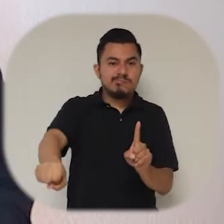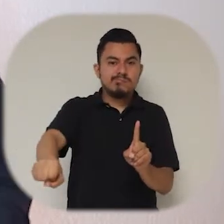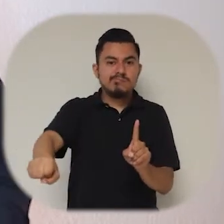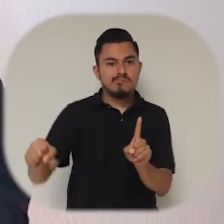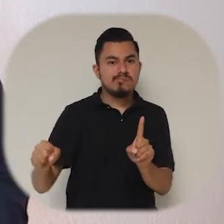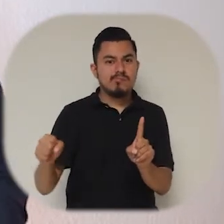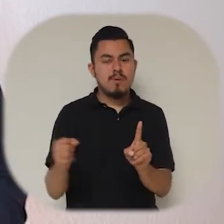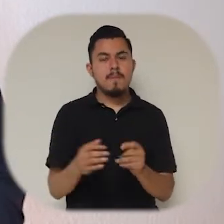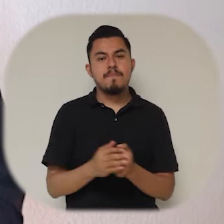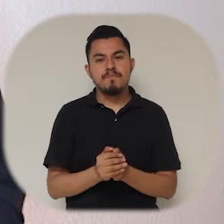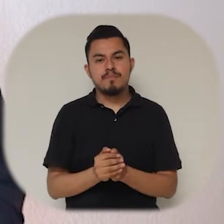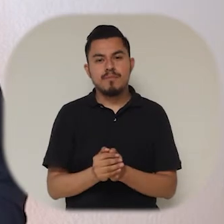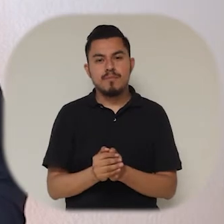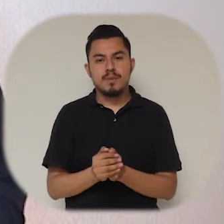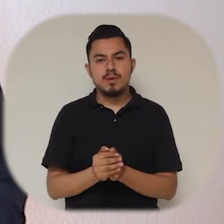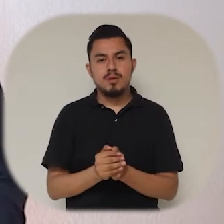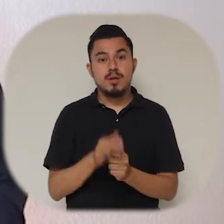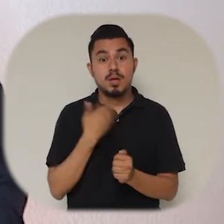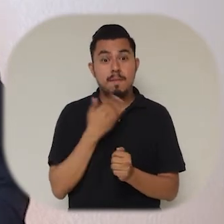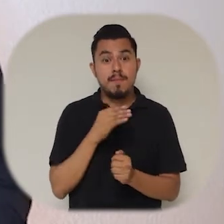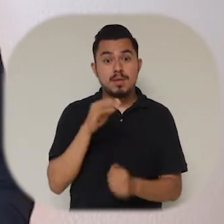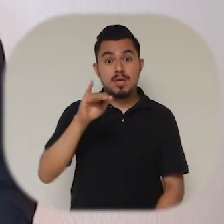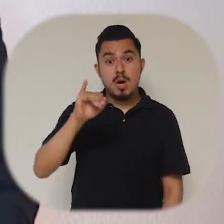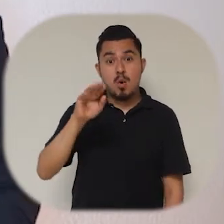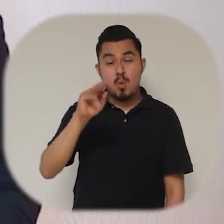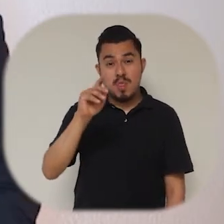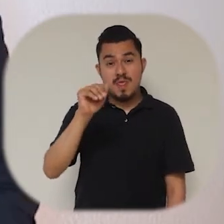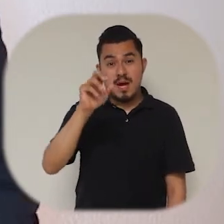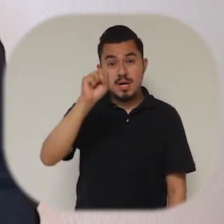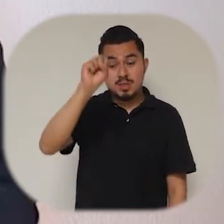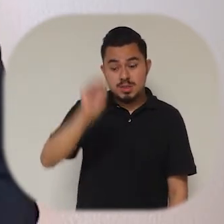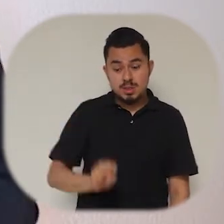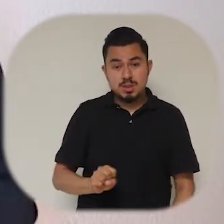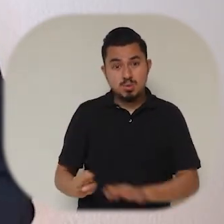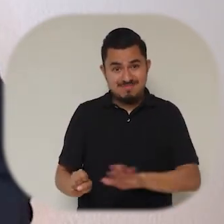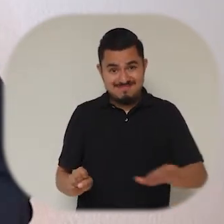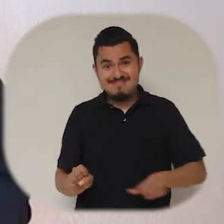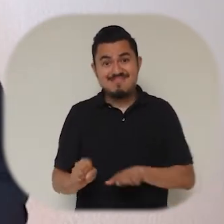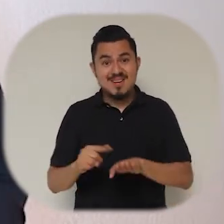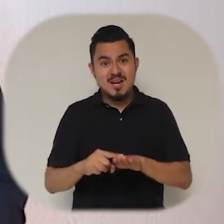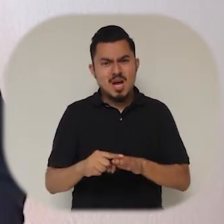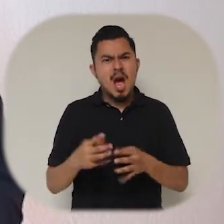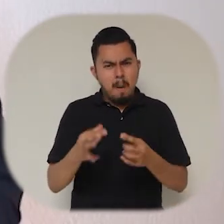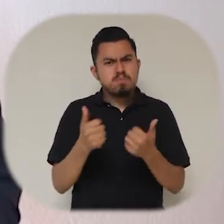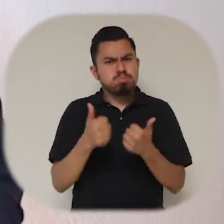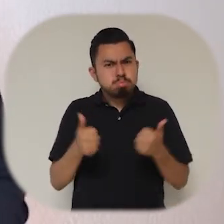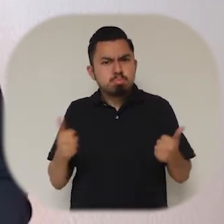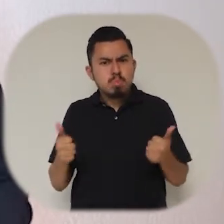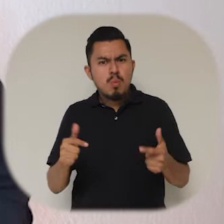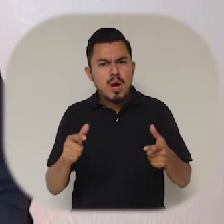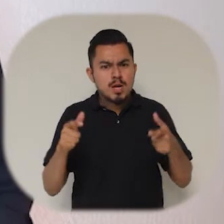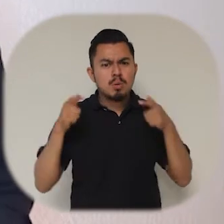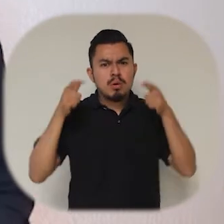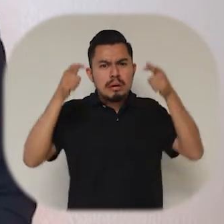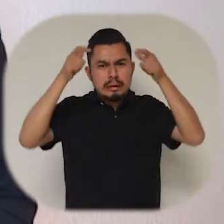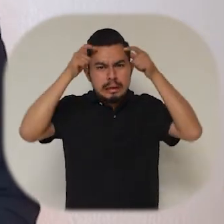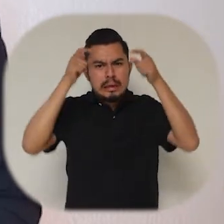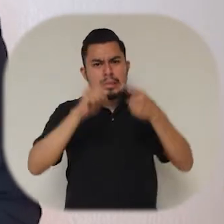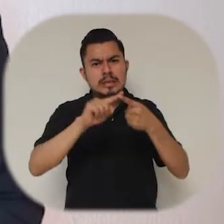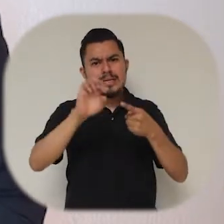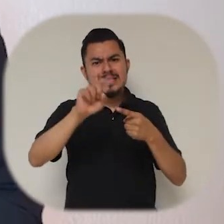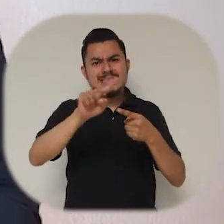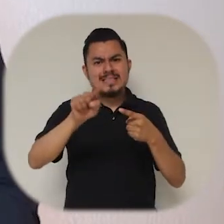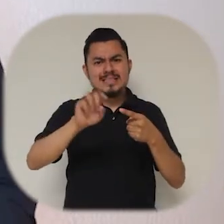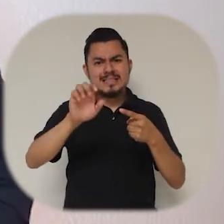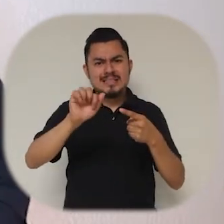히스기야와 요시야 등 다윗의 길을 따라간 선한 왕이, 하나님 앞에서 선하다고 평가된 왕이 귀하게 몇